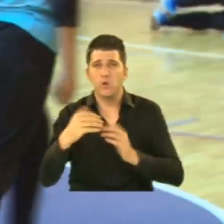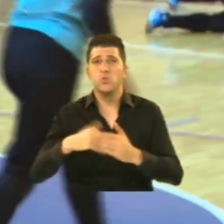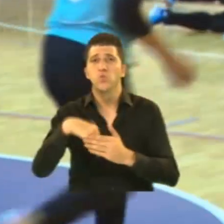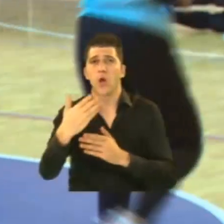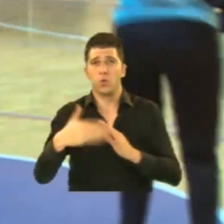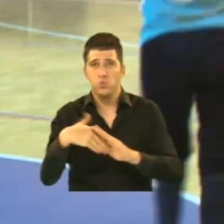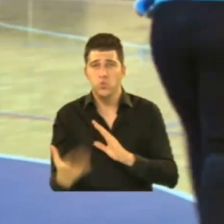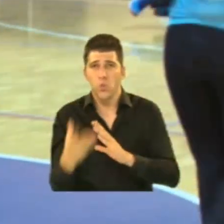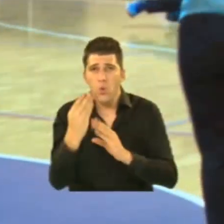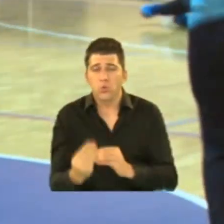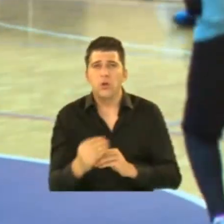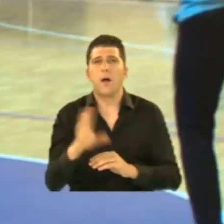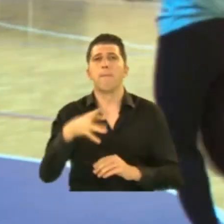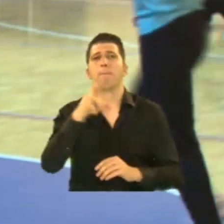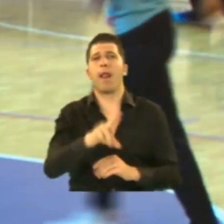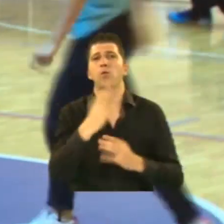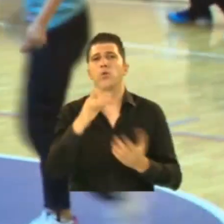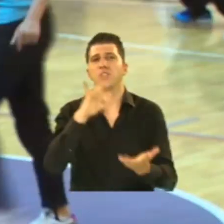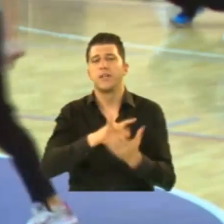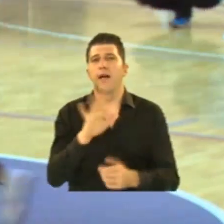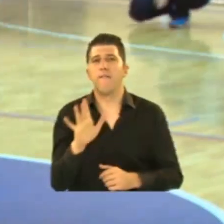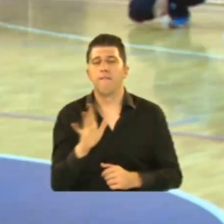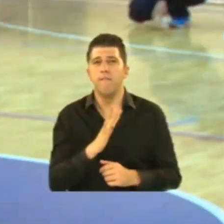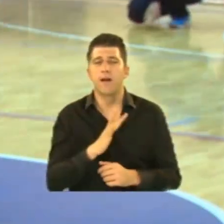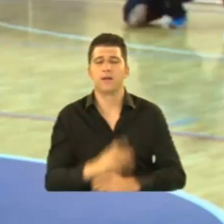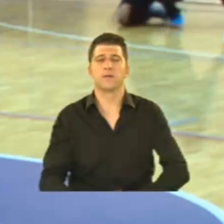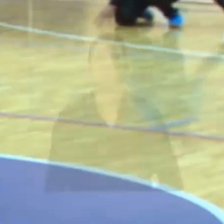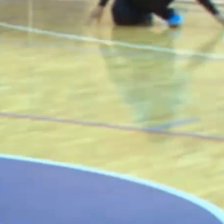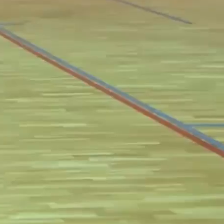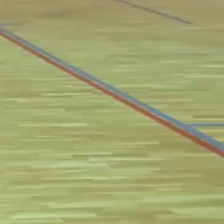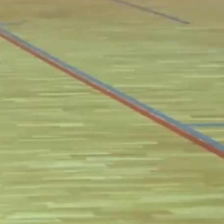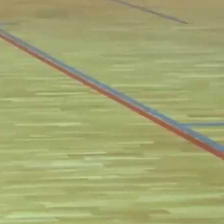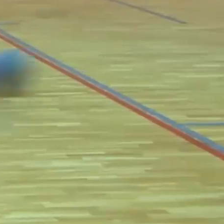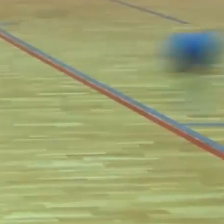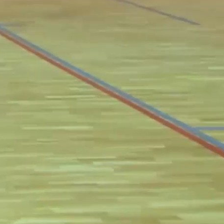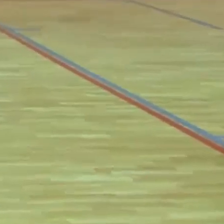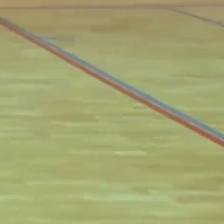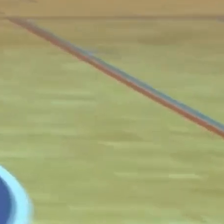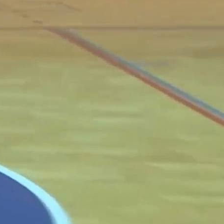metreyi geçtikten sonra düşerse highball penaltı cezasıyla cezalandırılıyor.